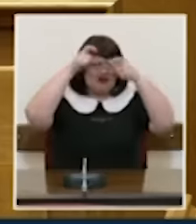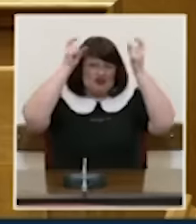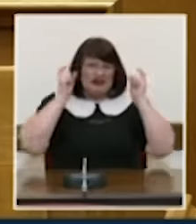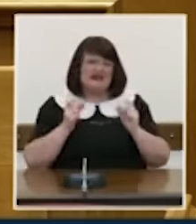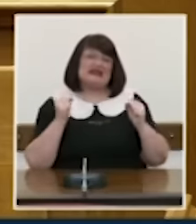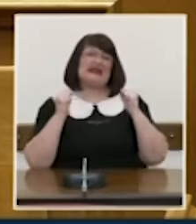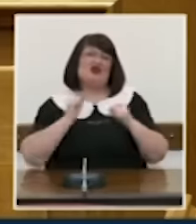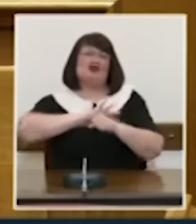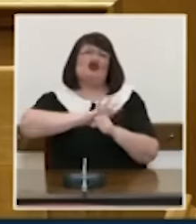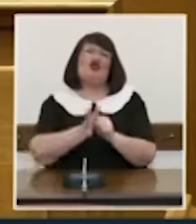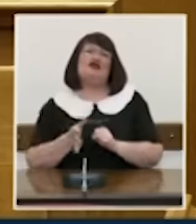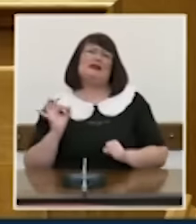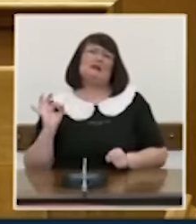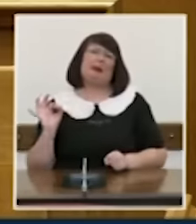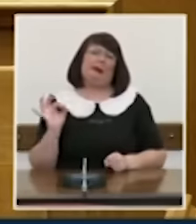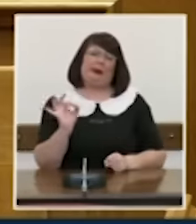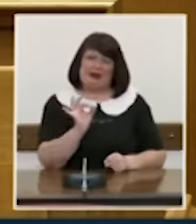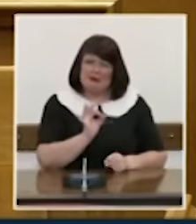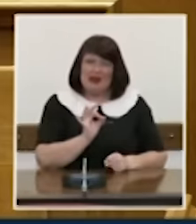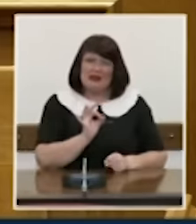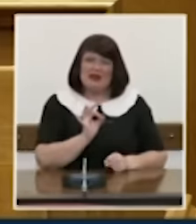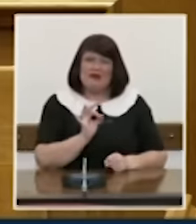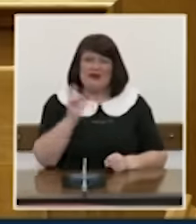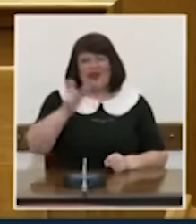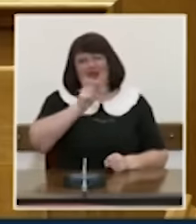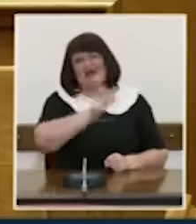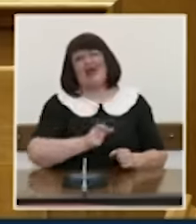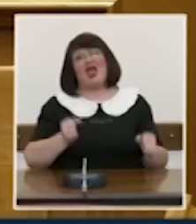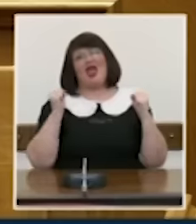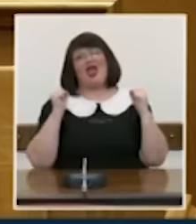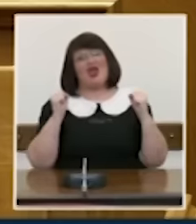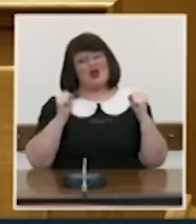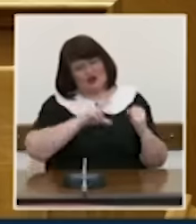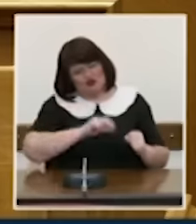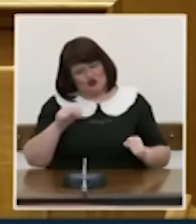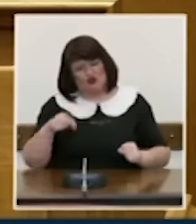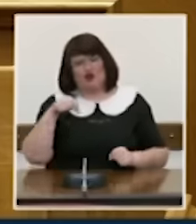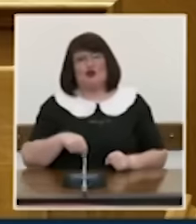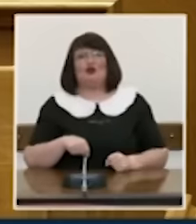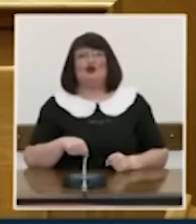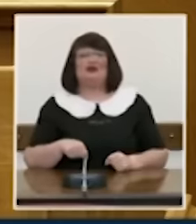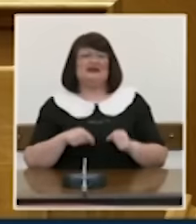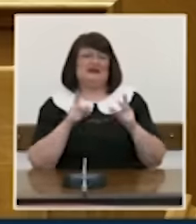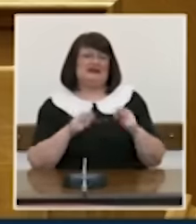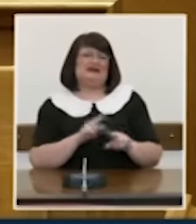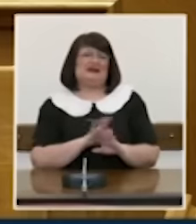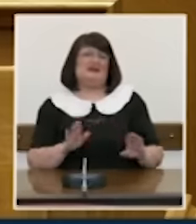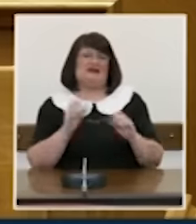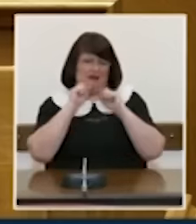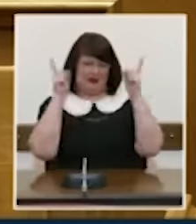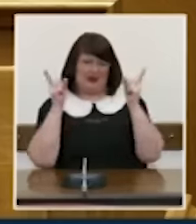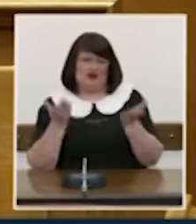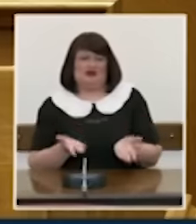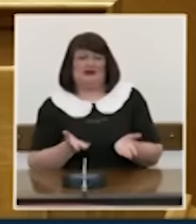πανδημία, αλλά οι ίδιοι είναι που είναι ήρωες και σήμερα. Και ας πάψετε επιτέλους, κύριοι της